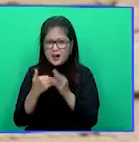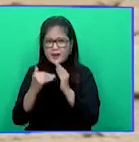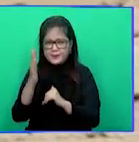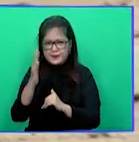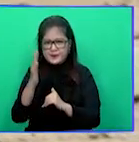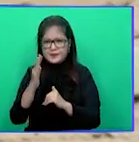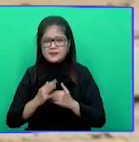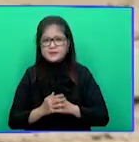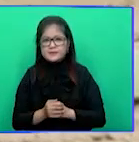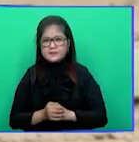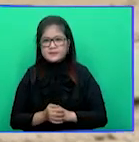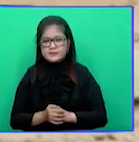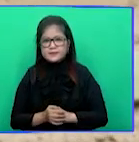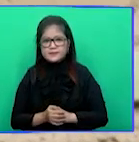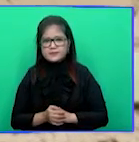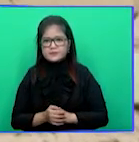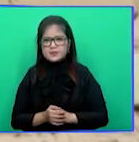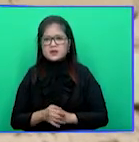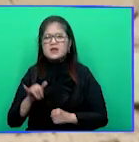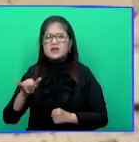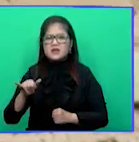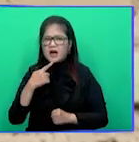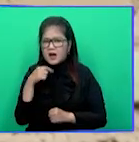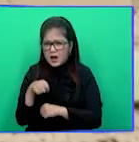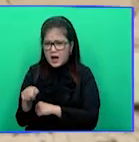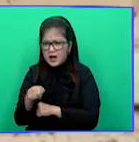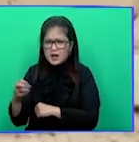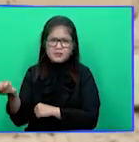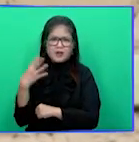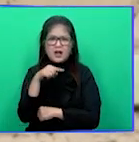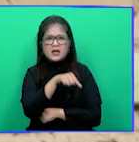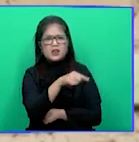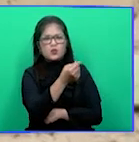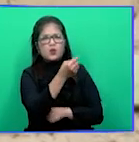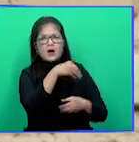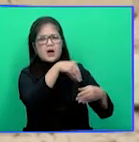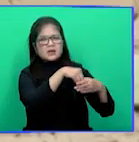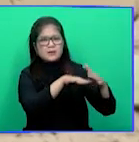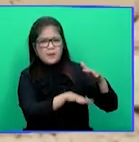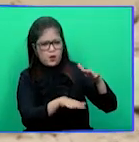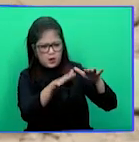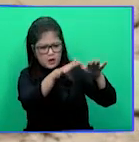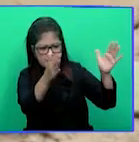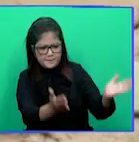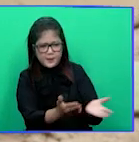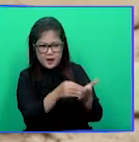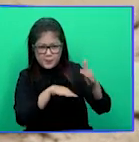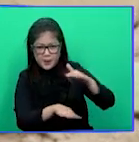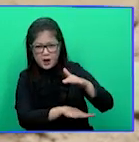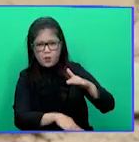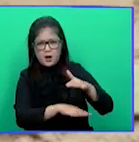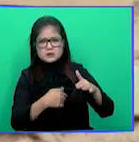Ngasih tahu terusnya, itu duitnya di kolong, di ember. Itu semalam nanyanya.